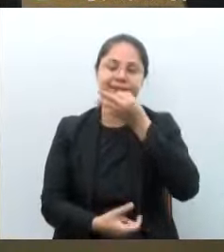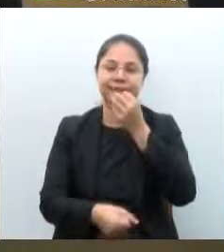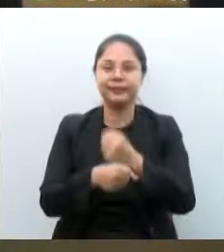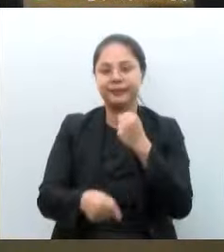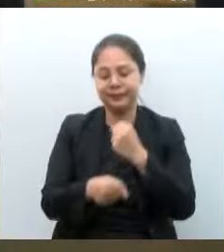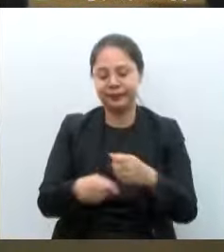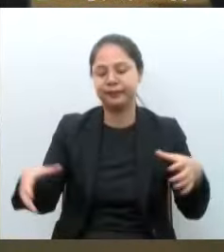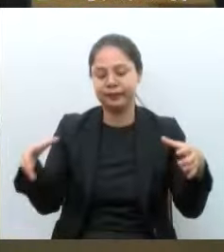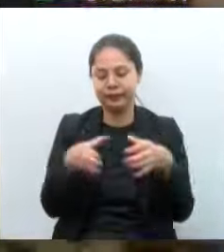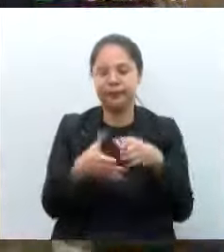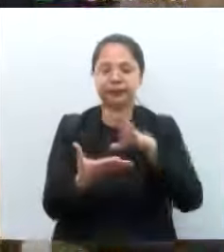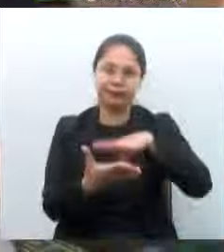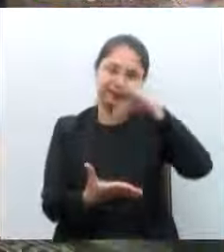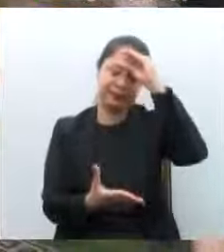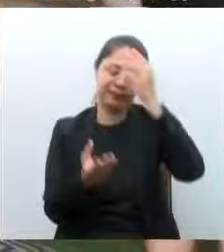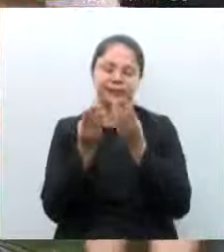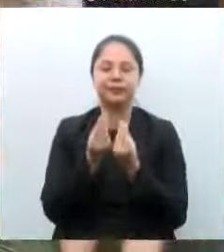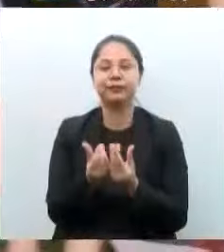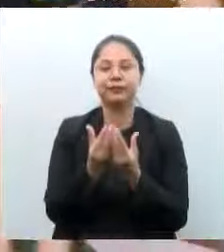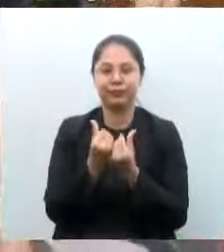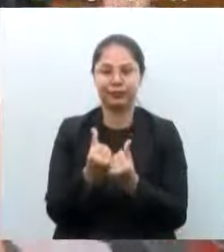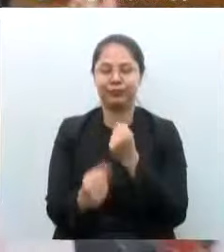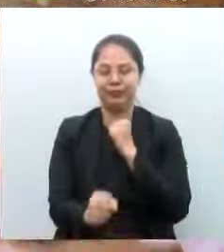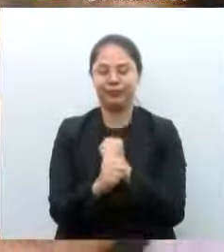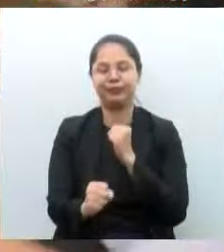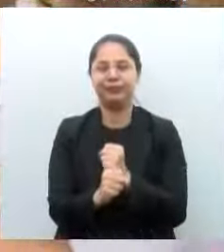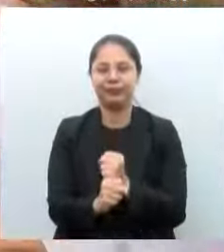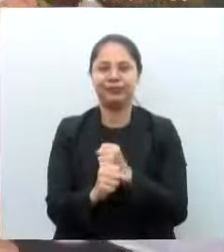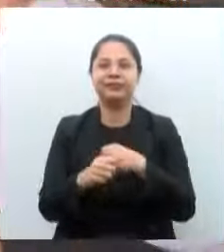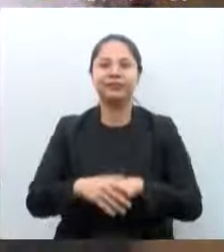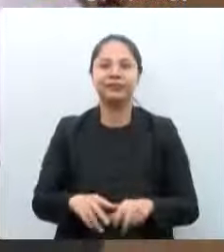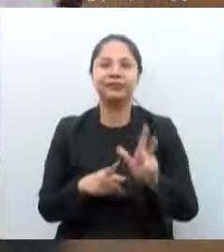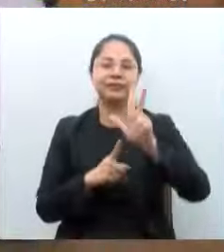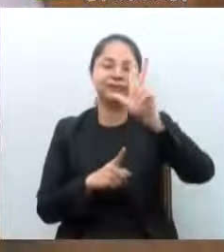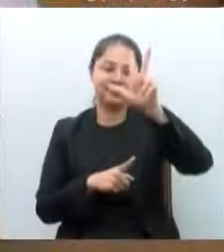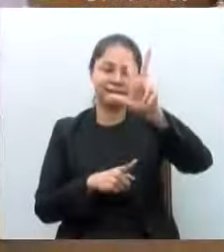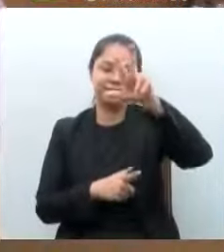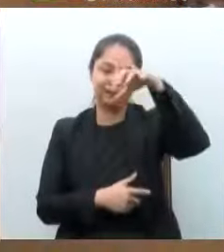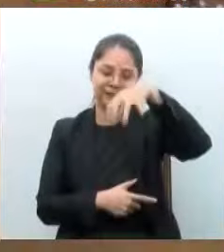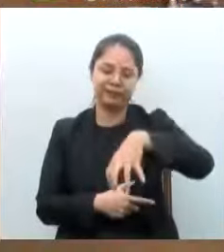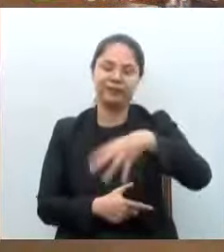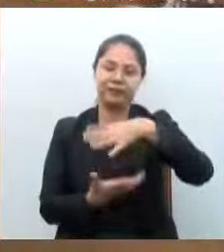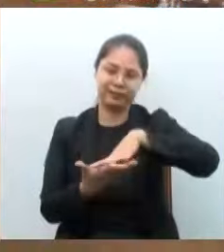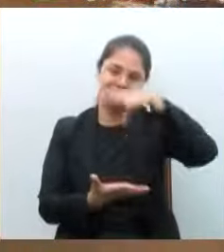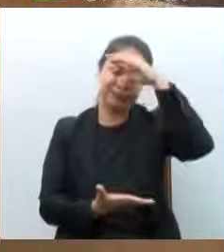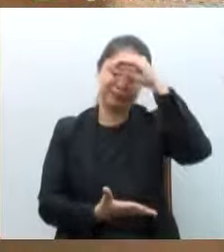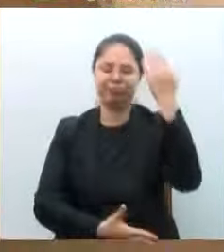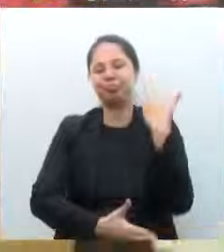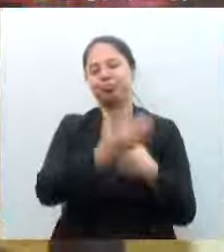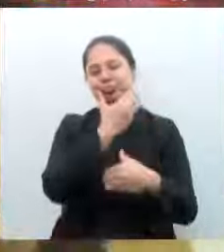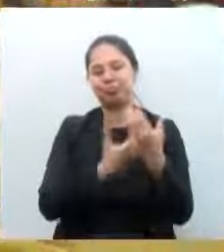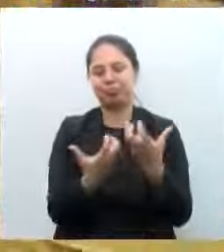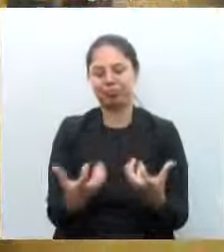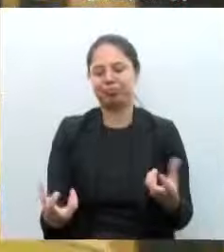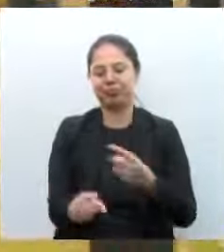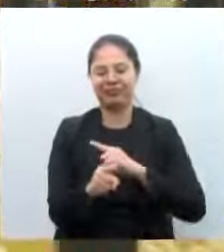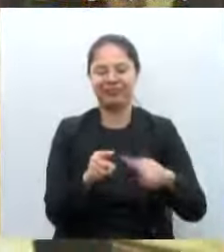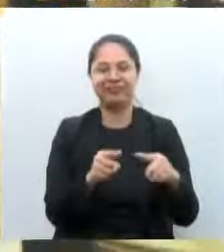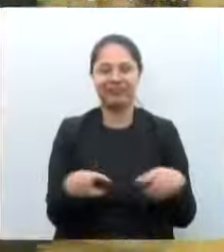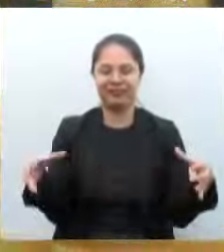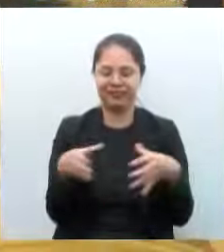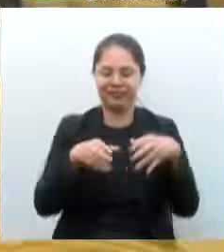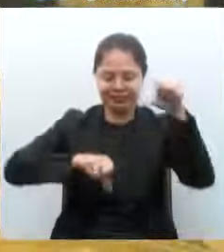ของกลุ่มสาระการเรียนรู้คณิตศาสตร์และการงานอาชีพ3. ฐานการเรียนรู้ซากดึกดำบรรพ์ของกลุ่มสาระการเรียนรู้วิ